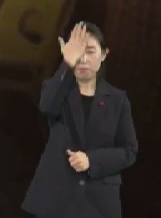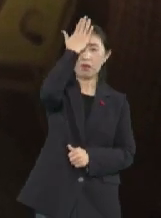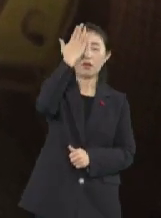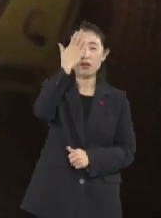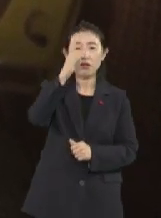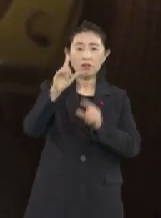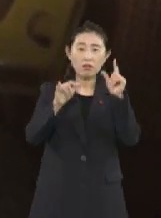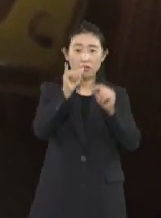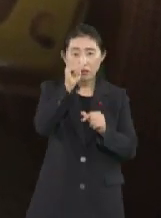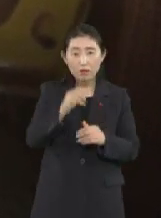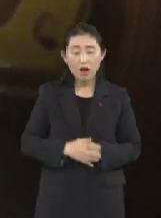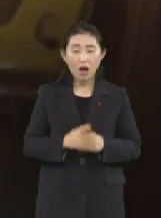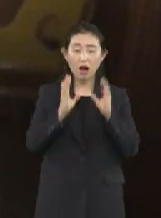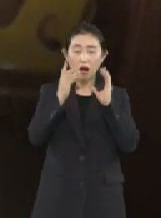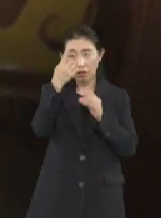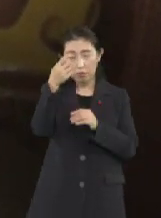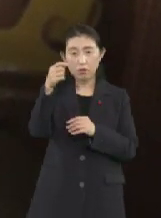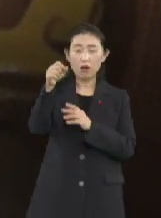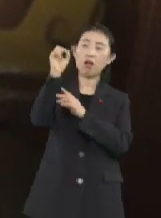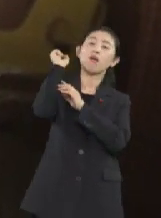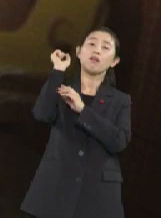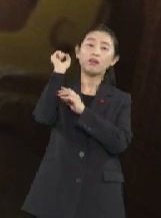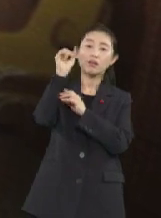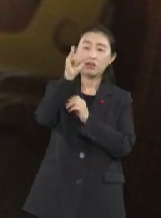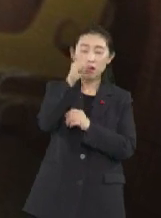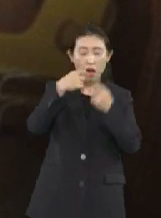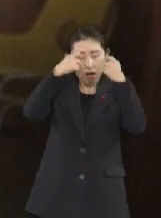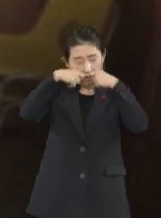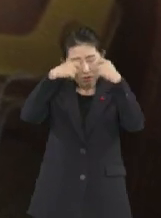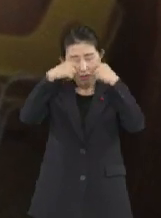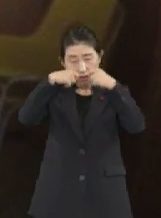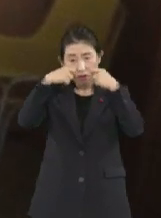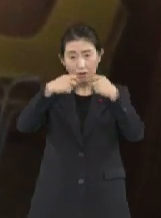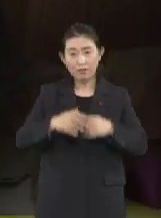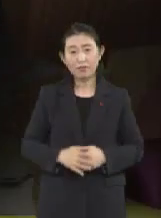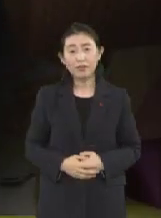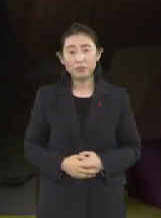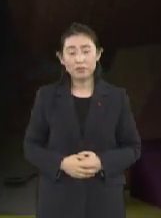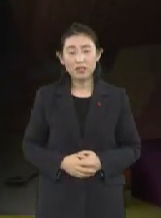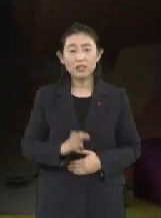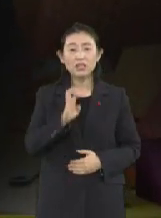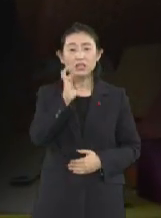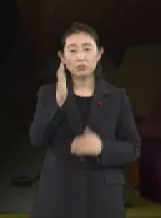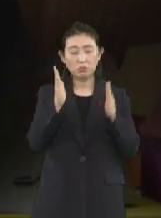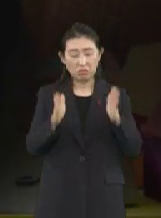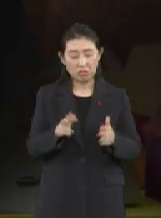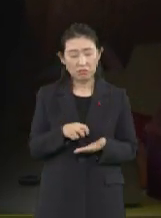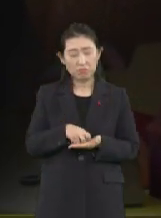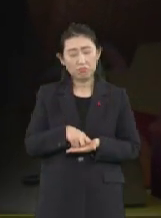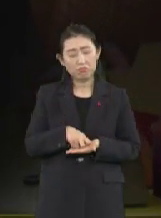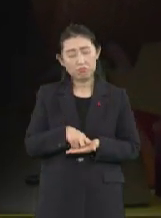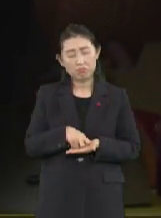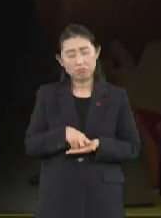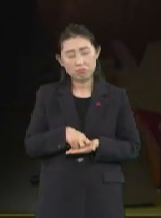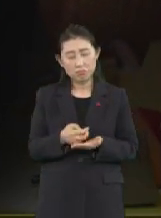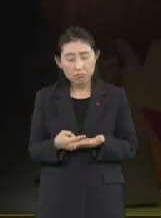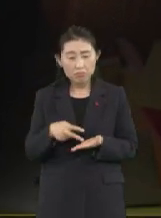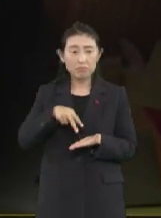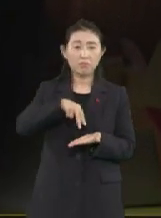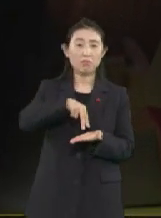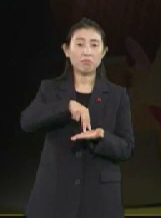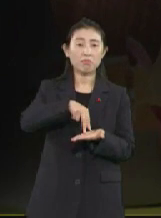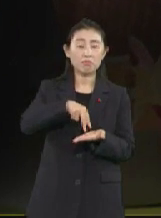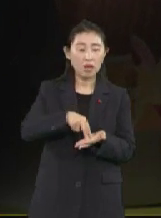듯한 행동이 있었고 아이 고개가 뒤로 젖혀지며 울음을 터뜨린 장면. 30분 동안 한자리에 앉아있던 아이가 일어나려